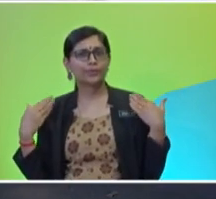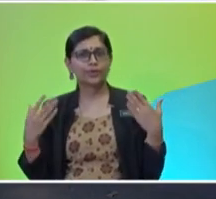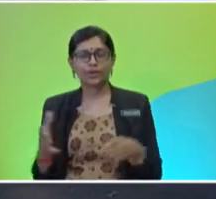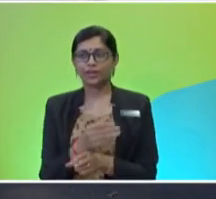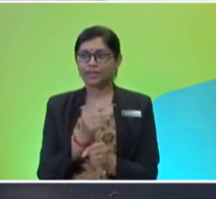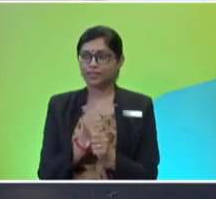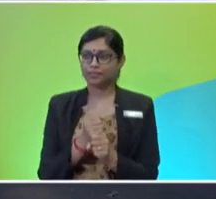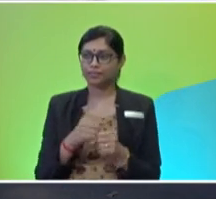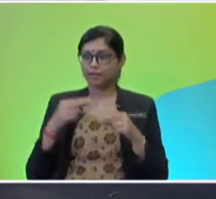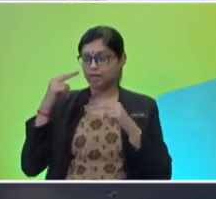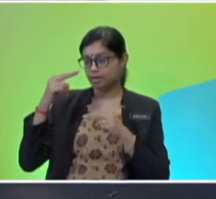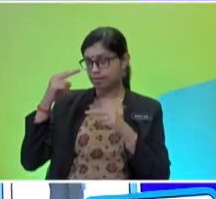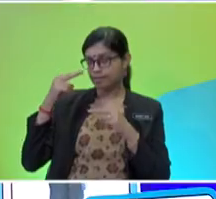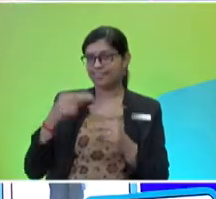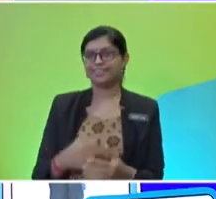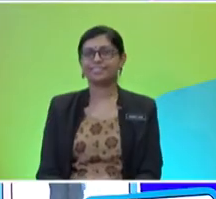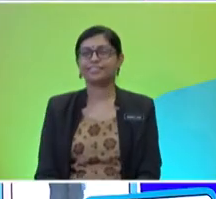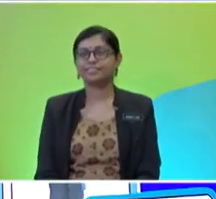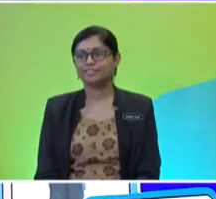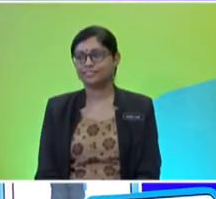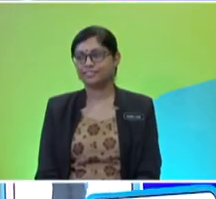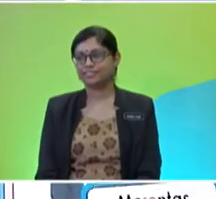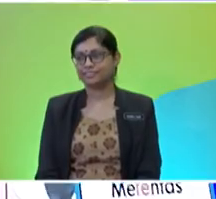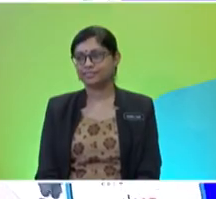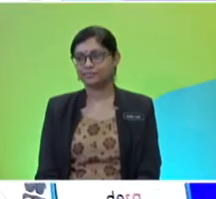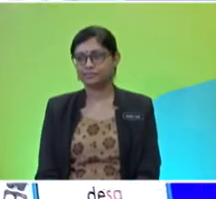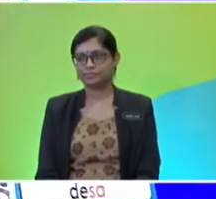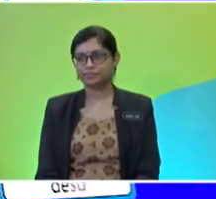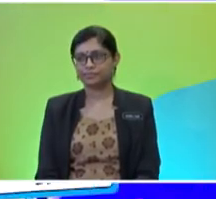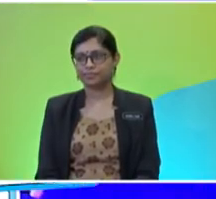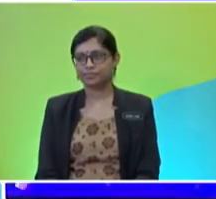Saya buka. Woi, siap ada riban semua ni cikgu.